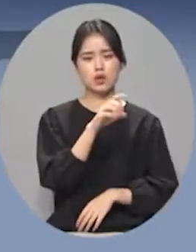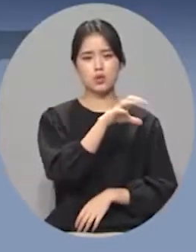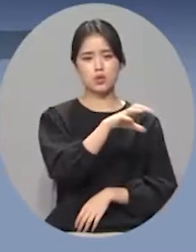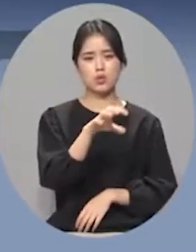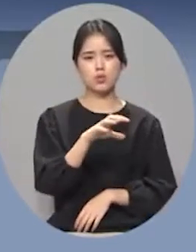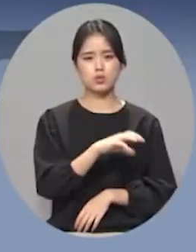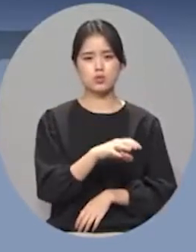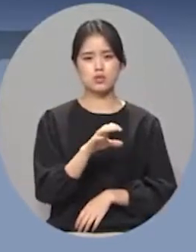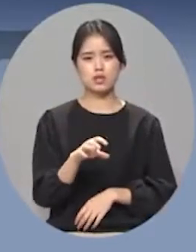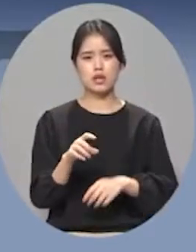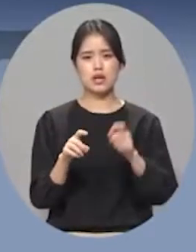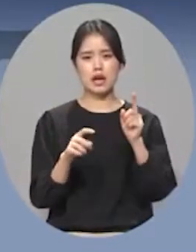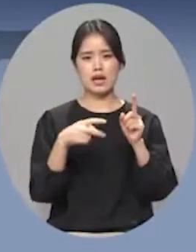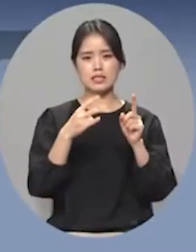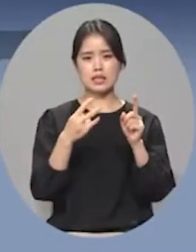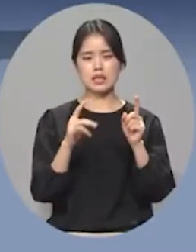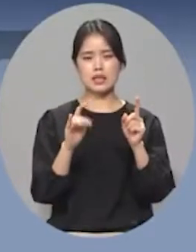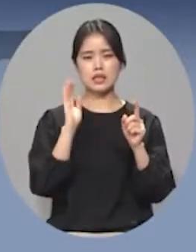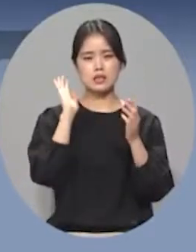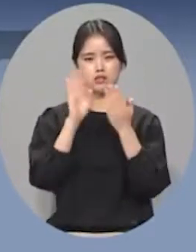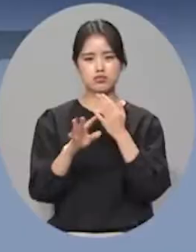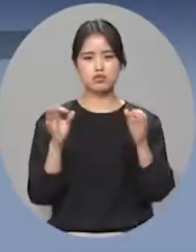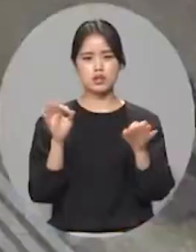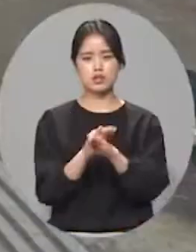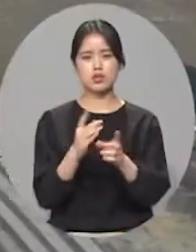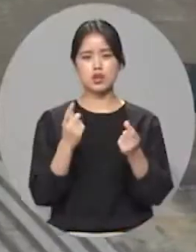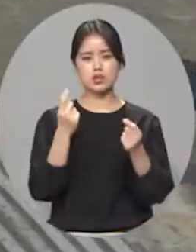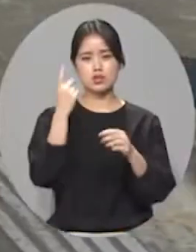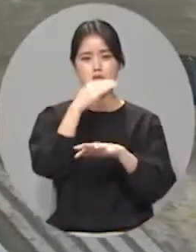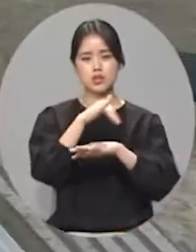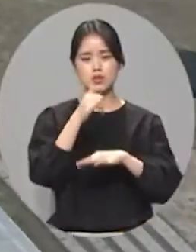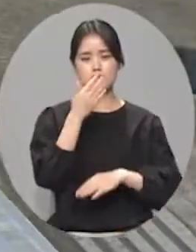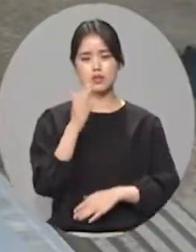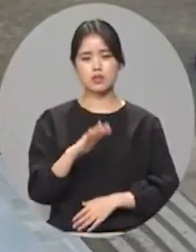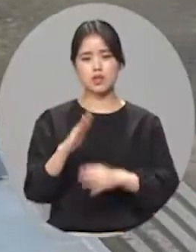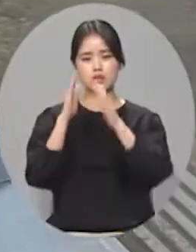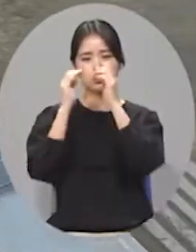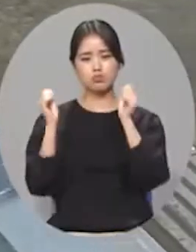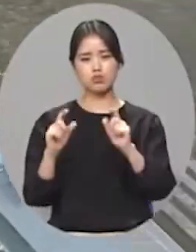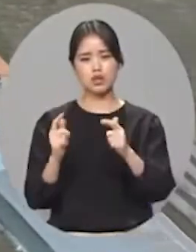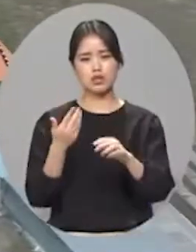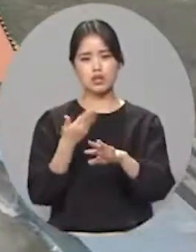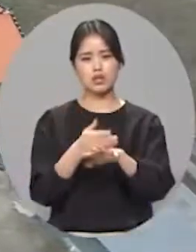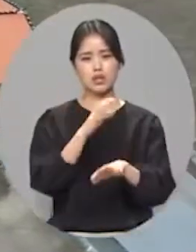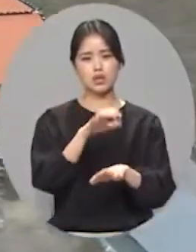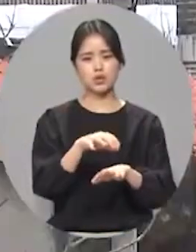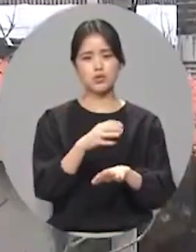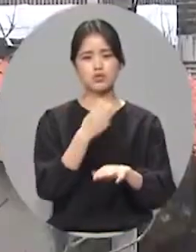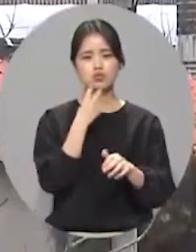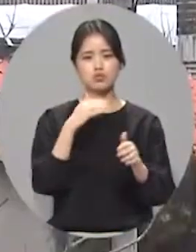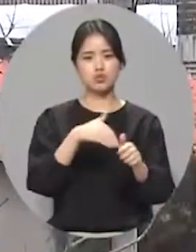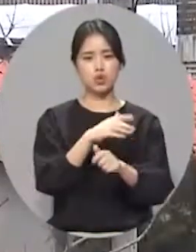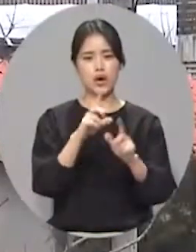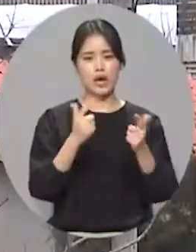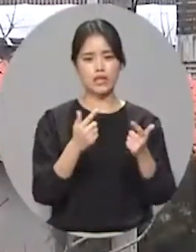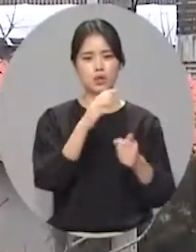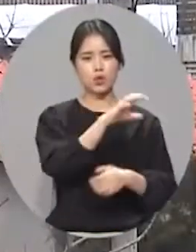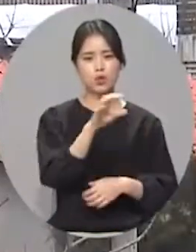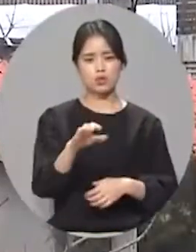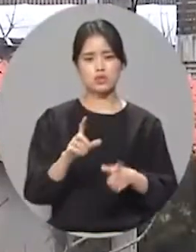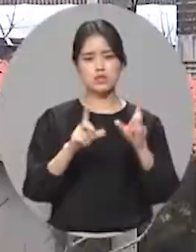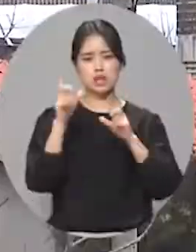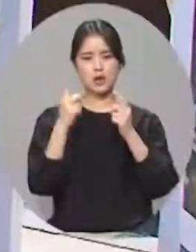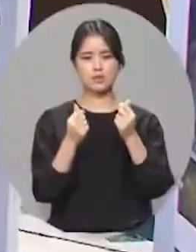시군들은 한 세대 이후 사라질 것이란 예측이 나오는데 전라북도가 아닌 다른 비수도권 지역 역시 상황은